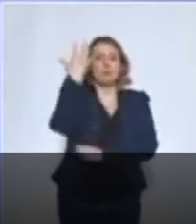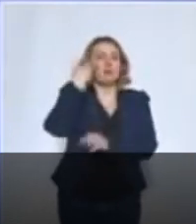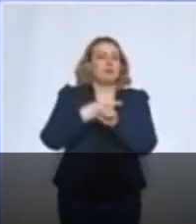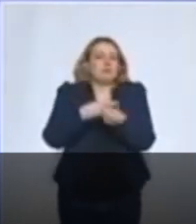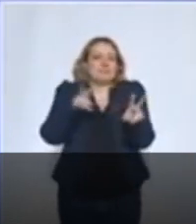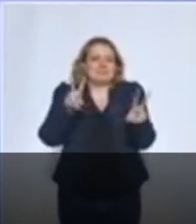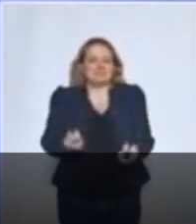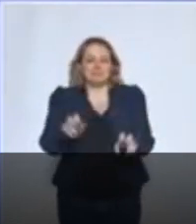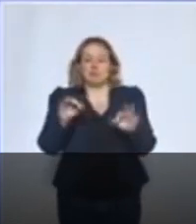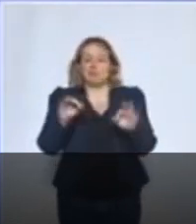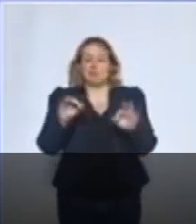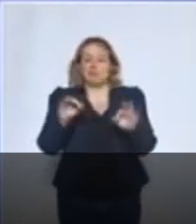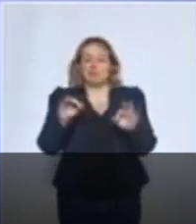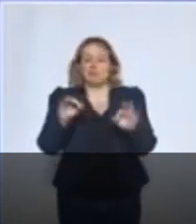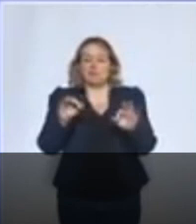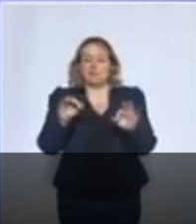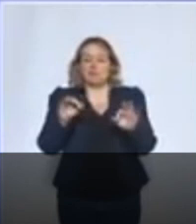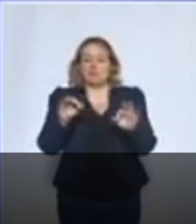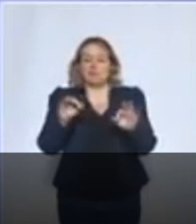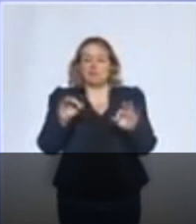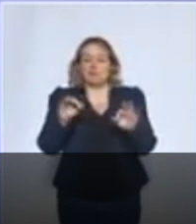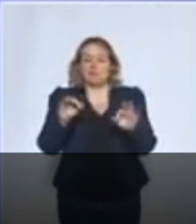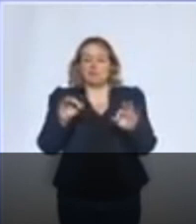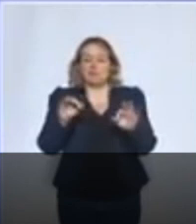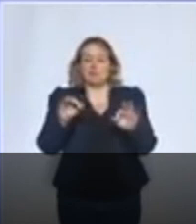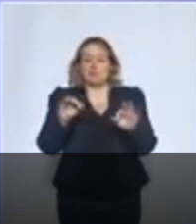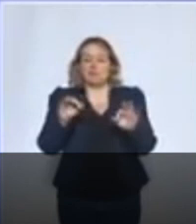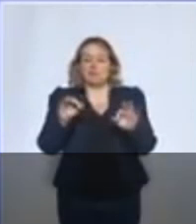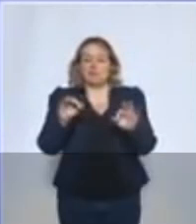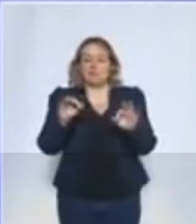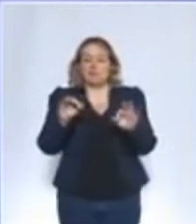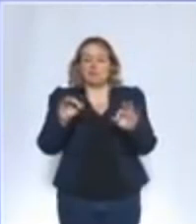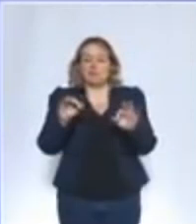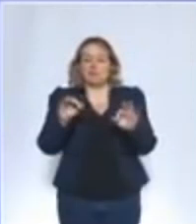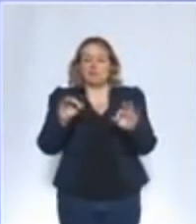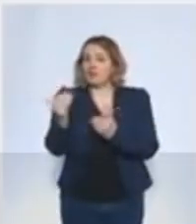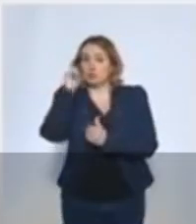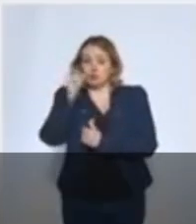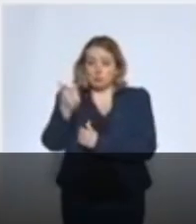le pass vaccinal. Vaccinal, j'ai pas entendu test, mais on va attendre un peu.